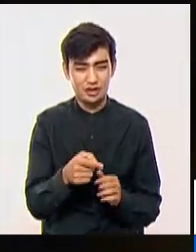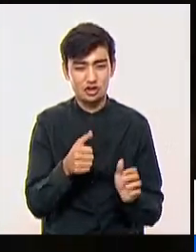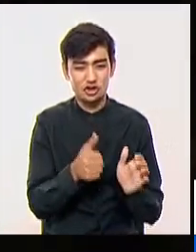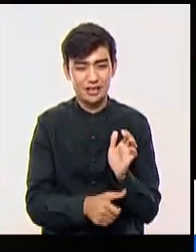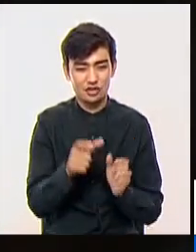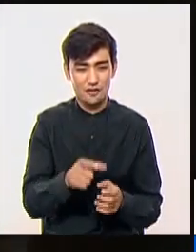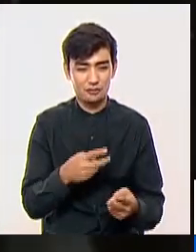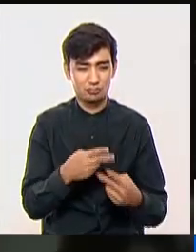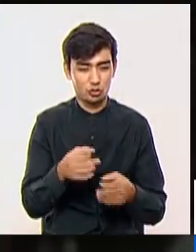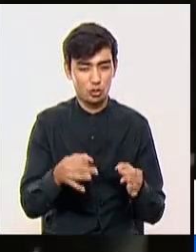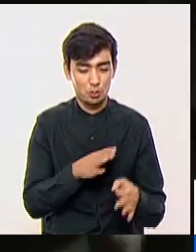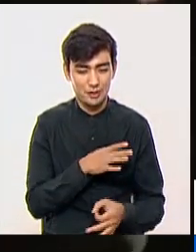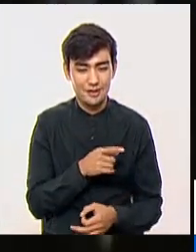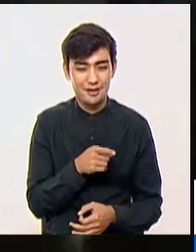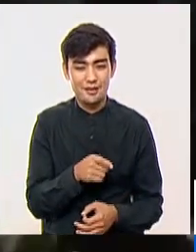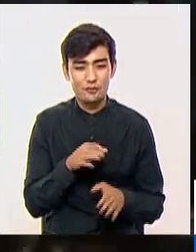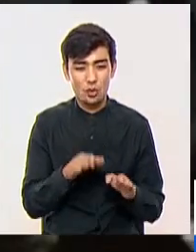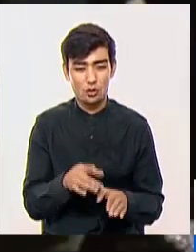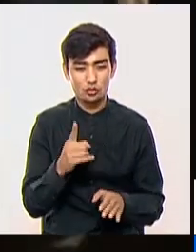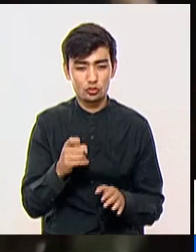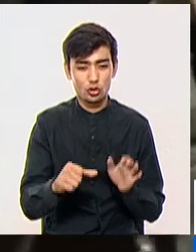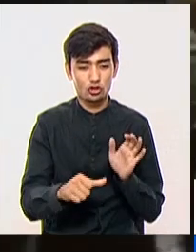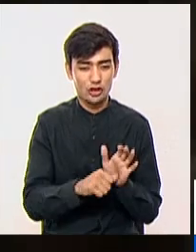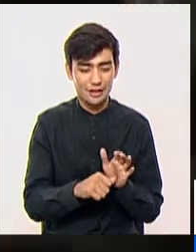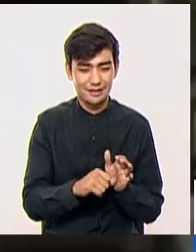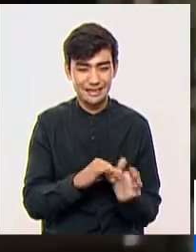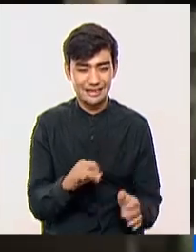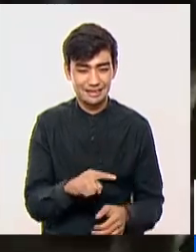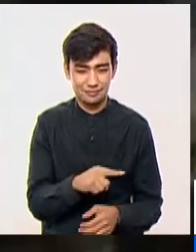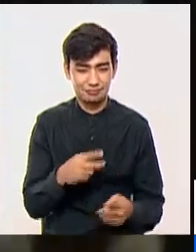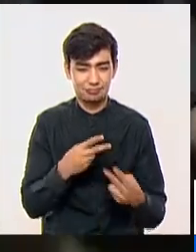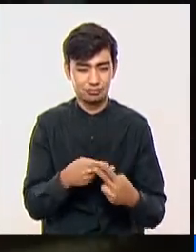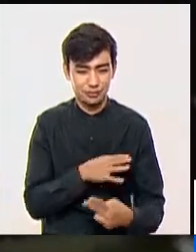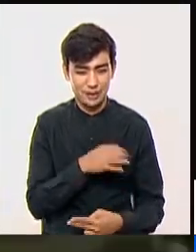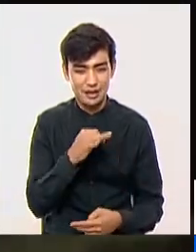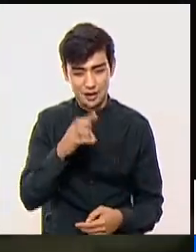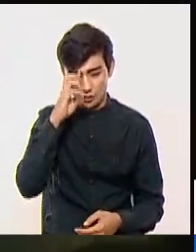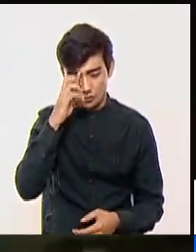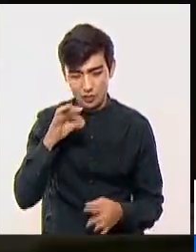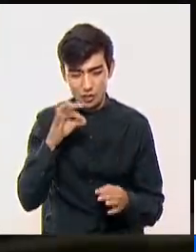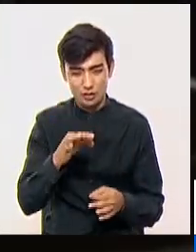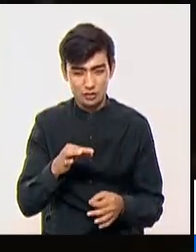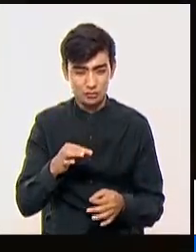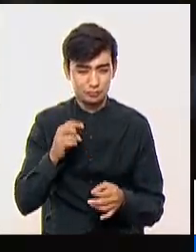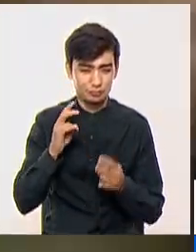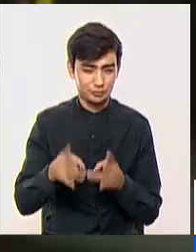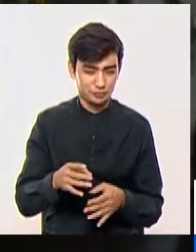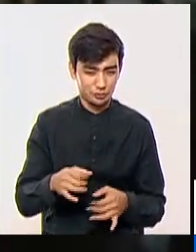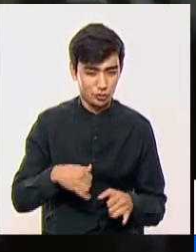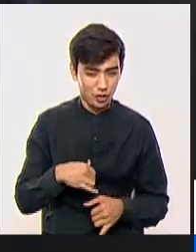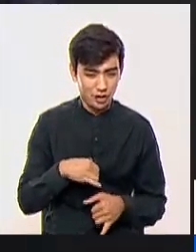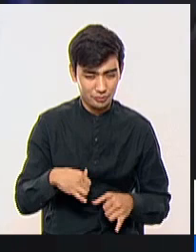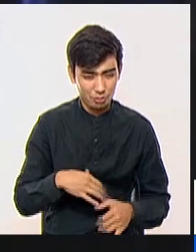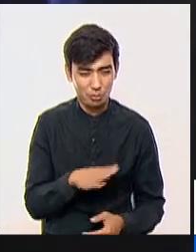адам сотталды. Олардың тек 106-сы бас бостандығынан айырылған. Мемлекетке сатқындық жасау,